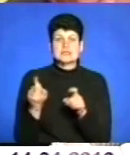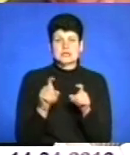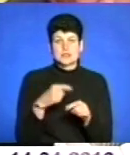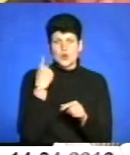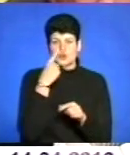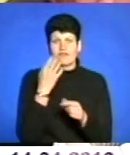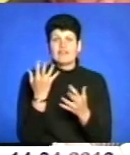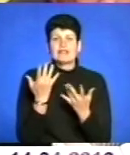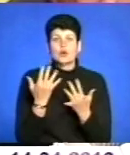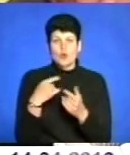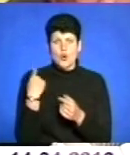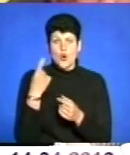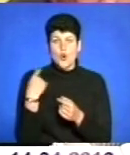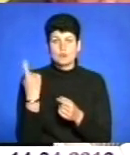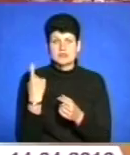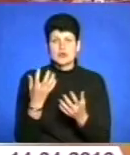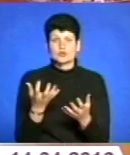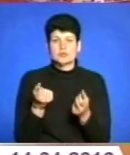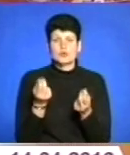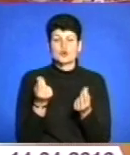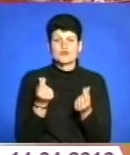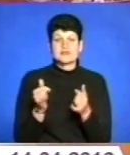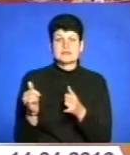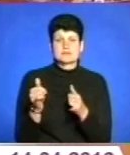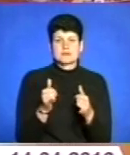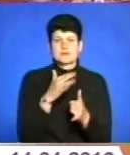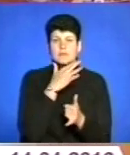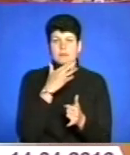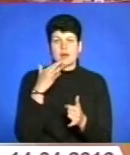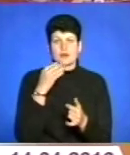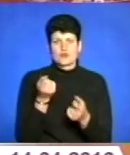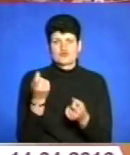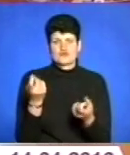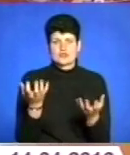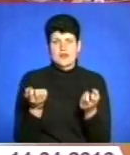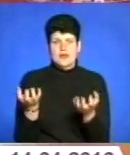особа у кількох областях, отримують грошове забезпечення з багатьох джерел.